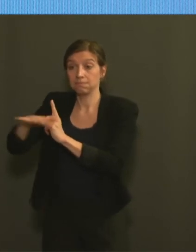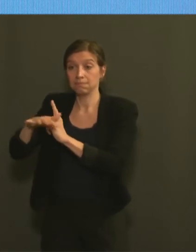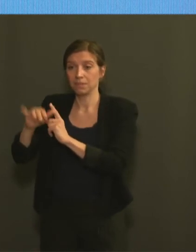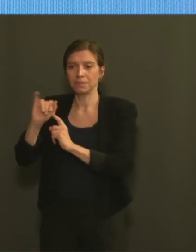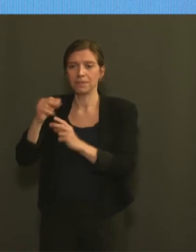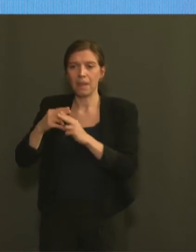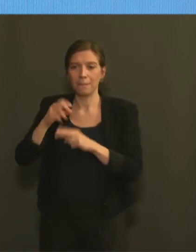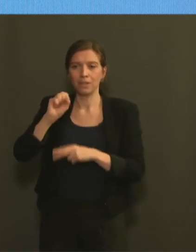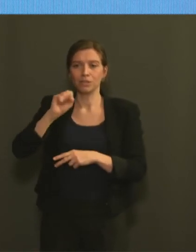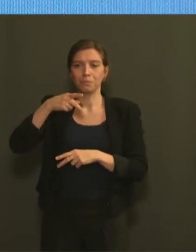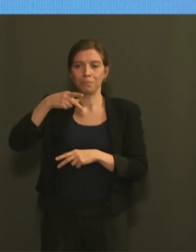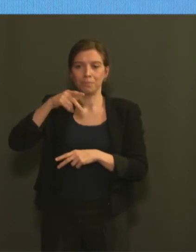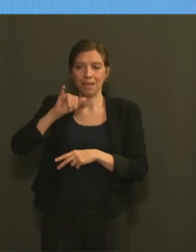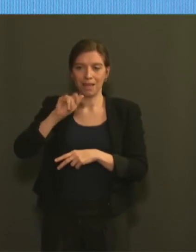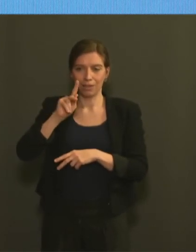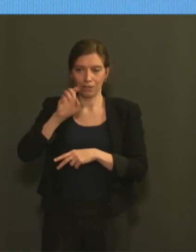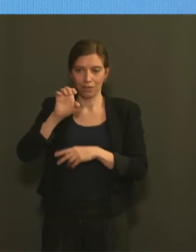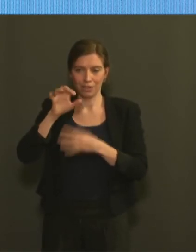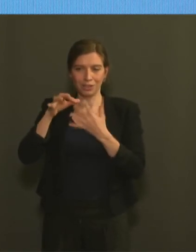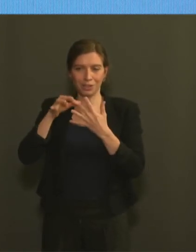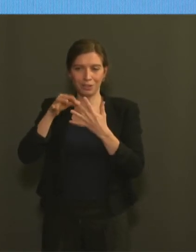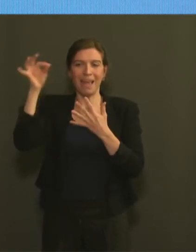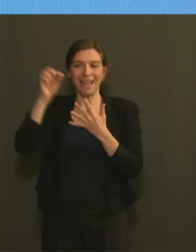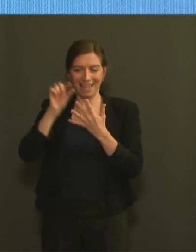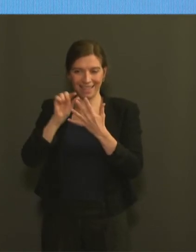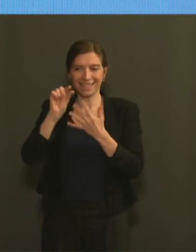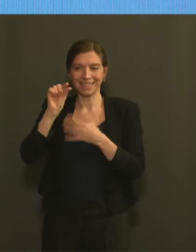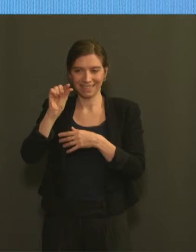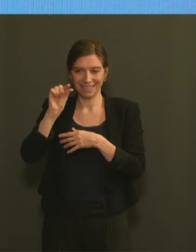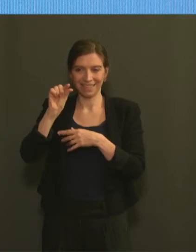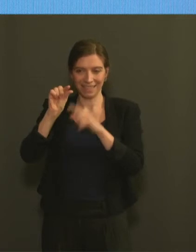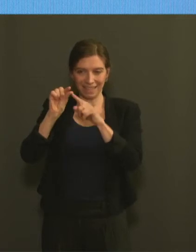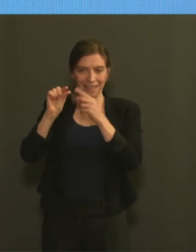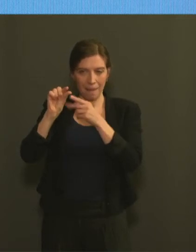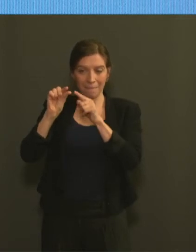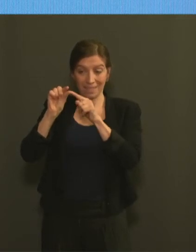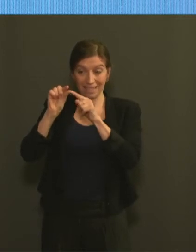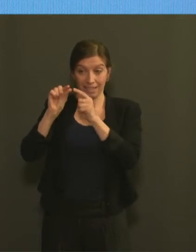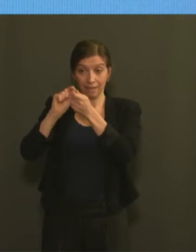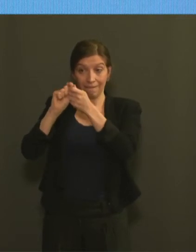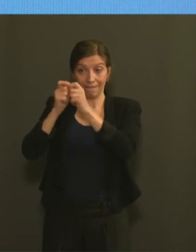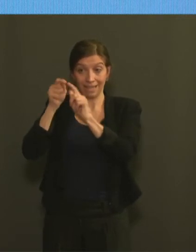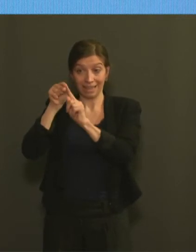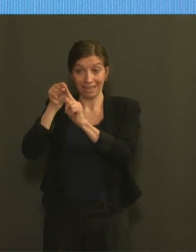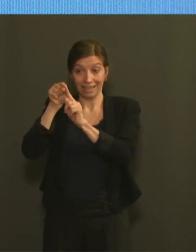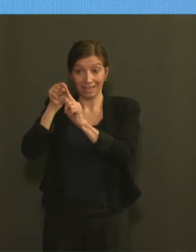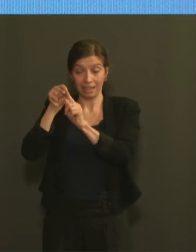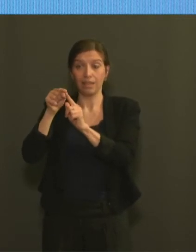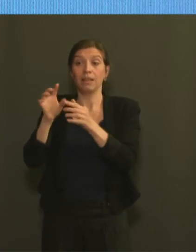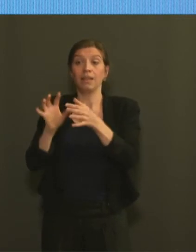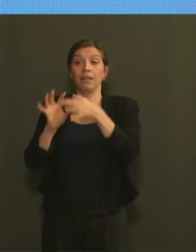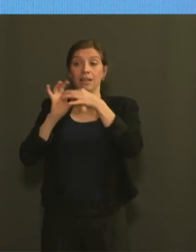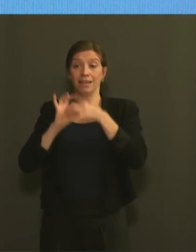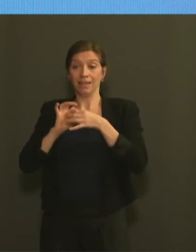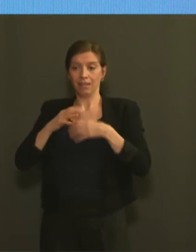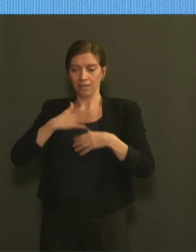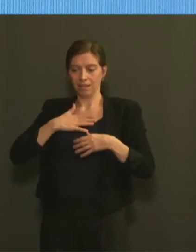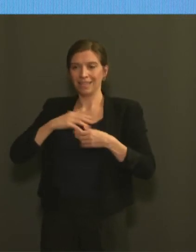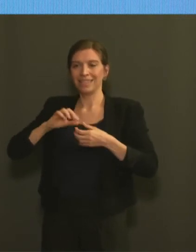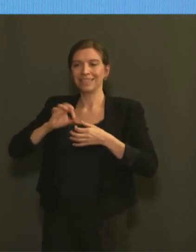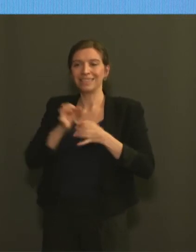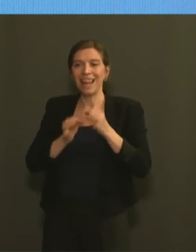forme de pilules d'ats offert bingbing markt mettre des récepteurs aux salles des docking station